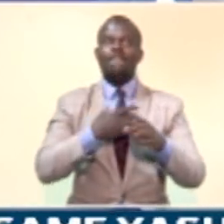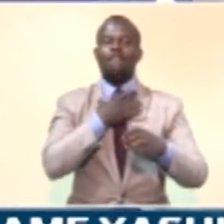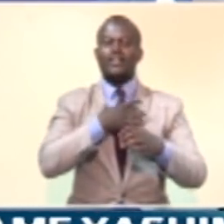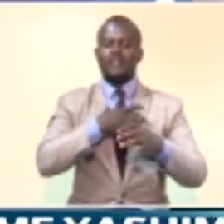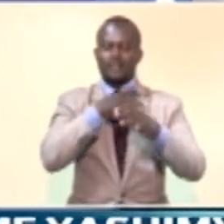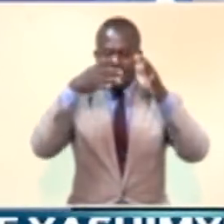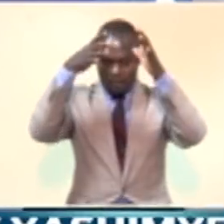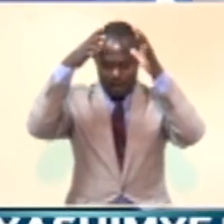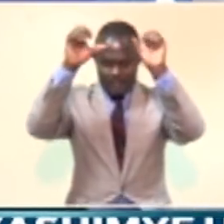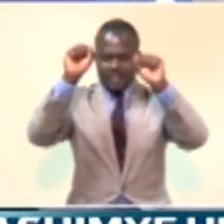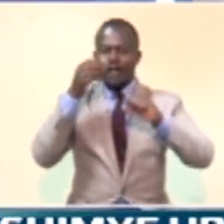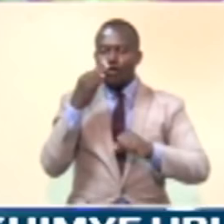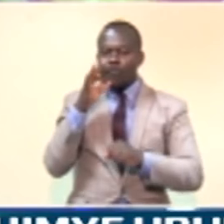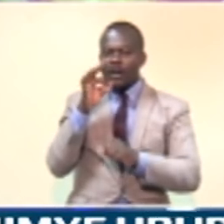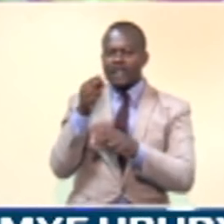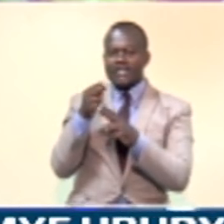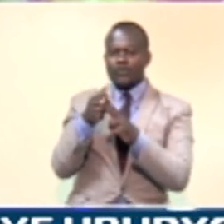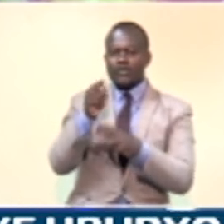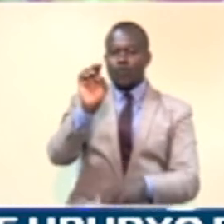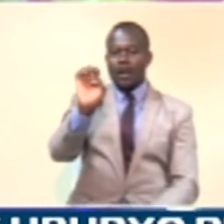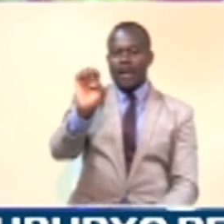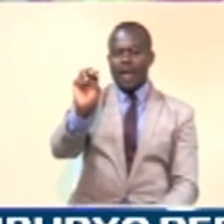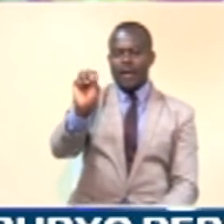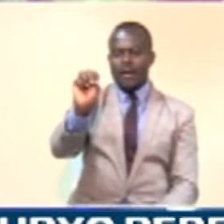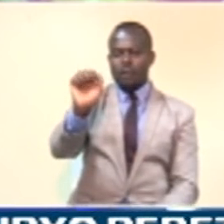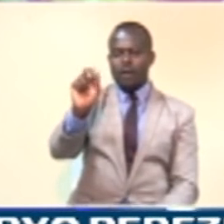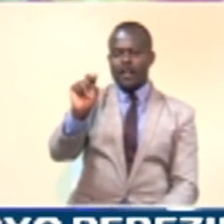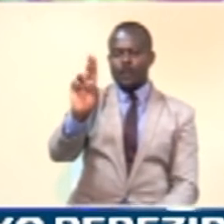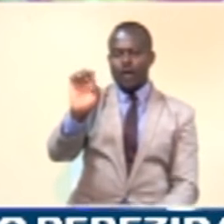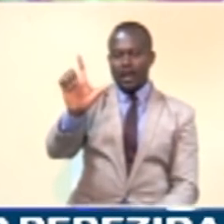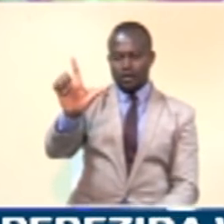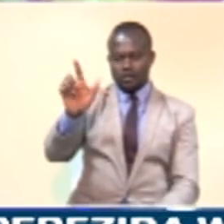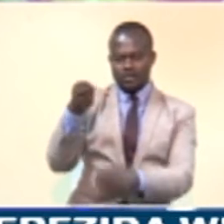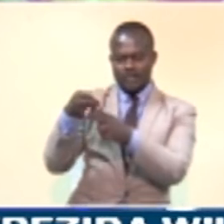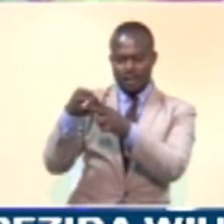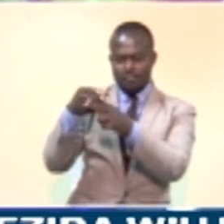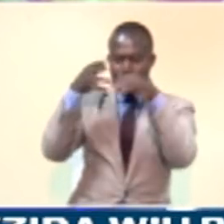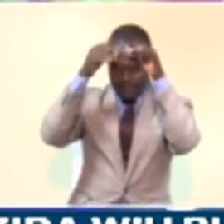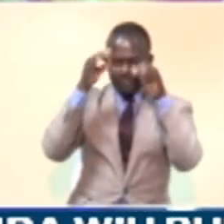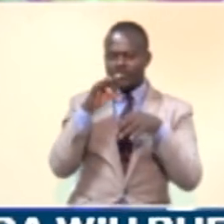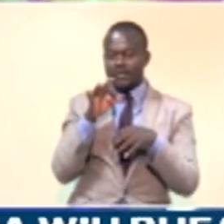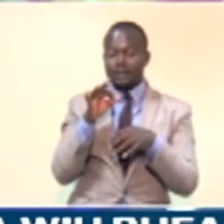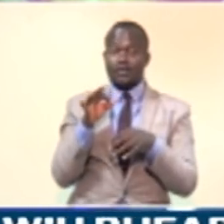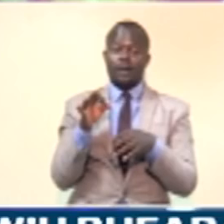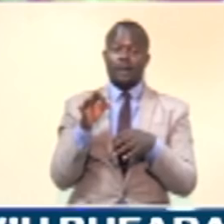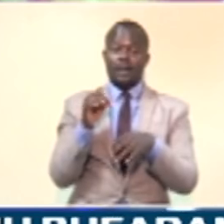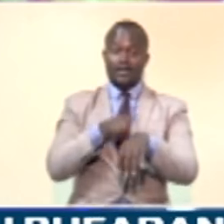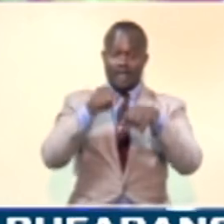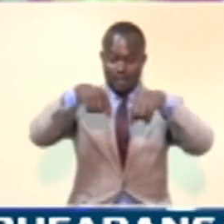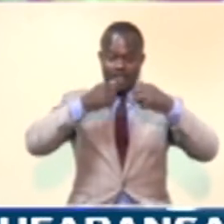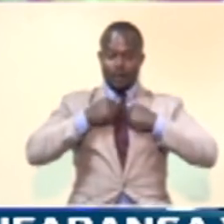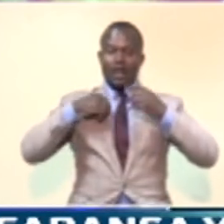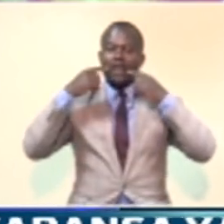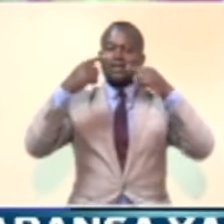Faransa Emmanuel Macron. Nibyo Gloria, Perezida w'u Faransa Emmanuel Macron yakuri inzira ku murima bavuga ko habayeho genocide